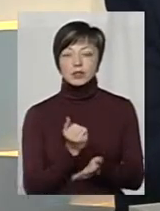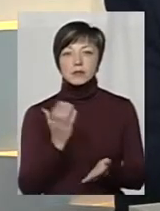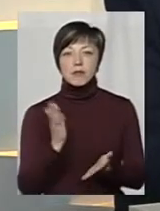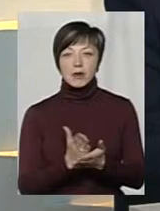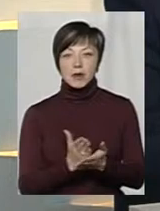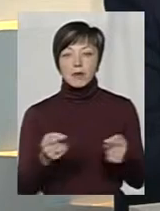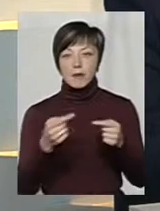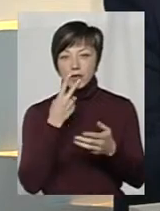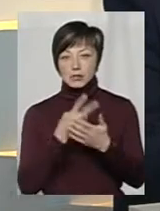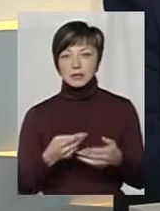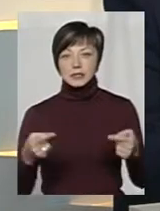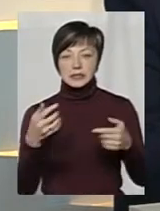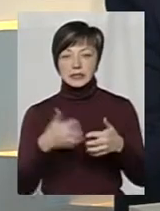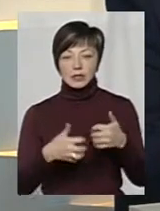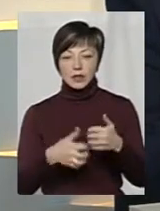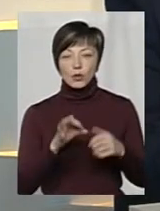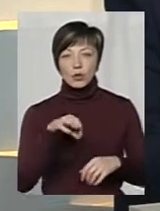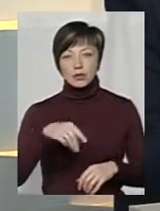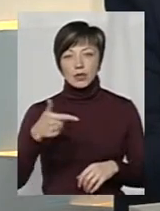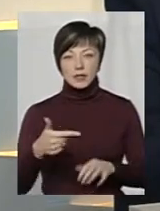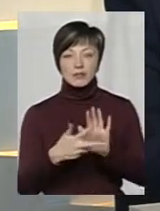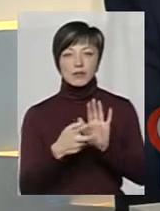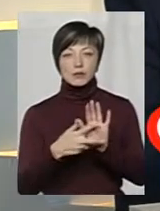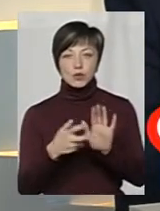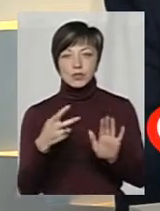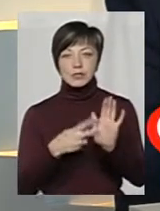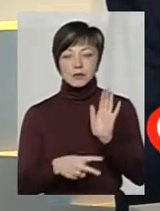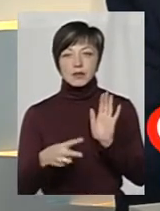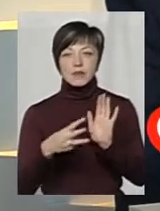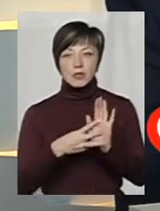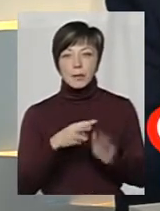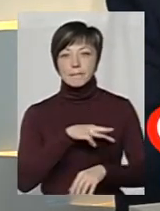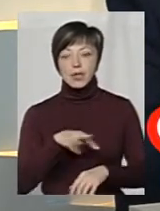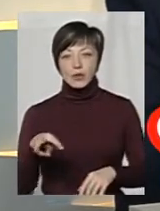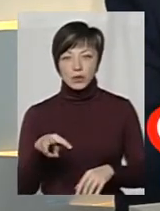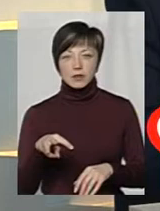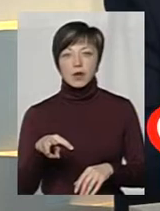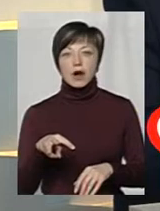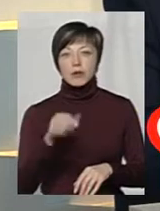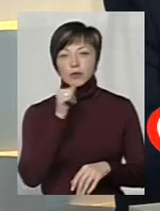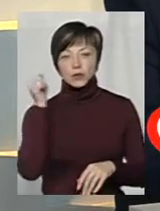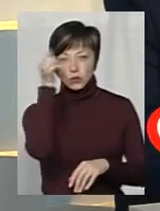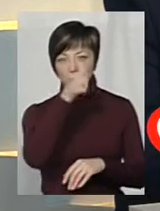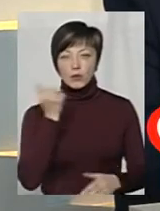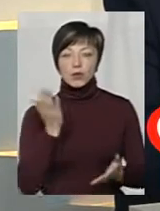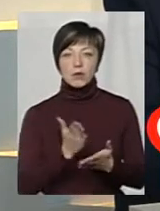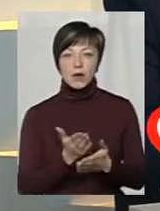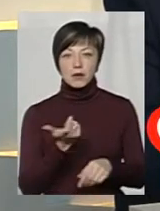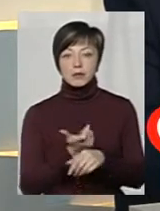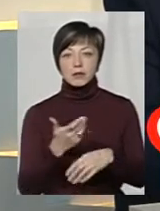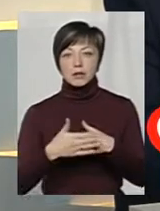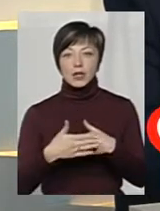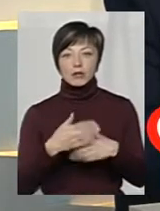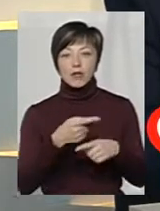бачимо саме серед об'єднаних територіальних громад. Із 878 мільйонів приросту до минулого року маємо